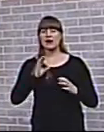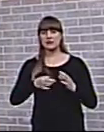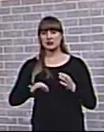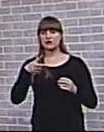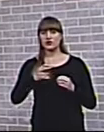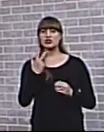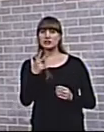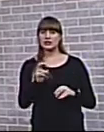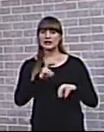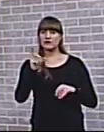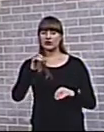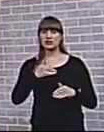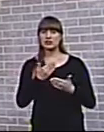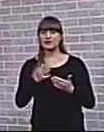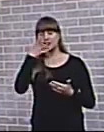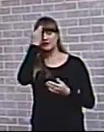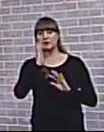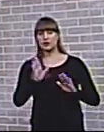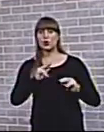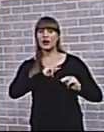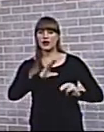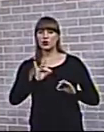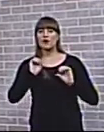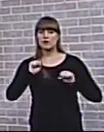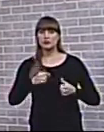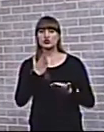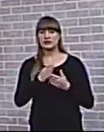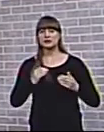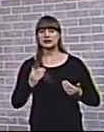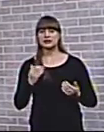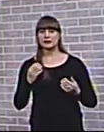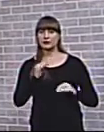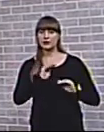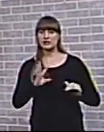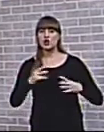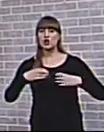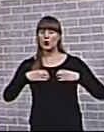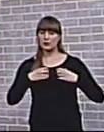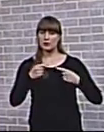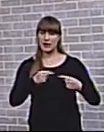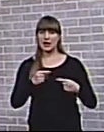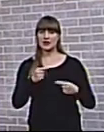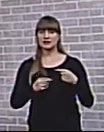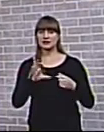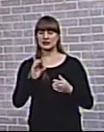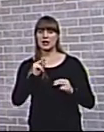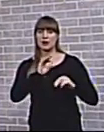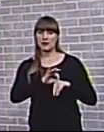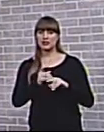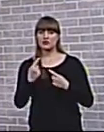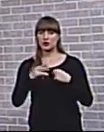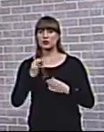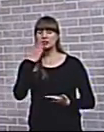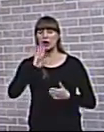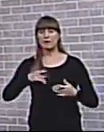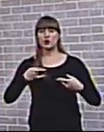2003-м врачи советовали забыть не только о карьере, но и о возможности иметь детей. Но борясь с болезнью, Ирина вернулась на лед, а потом и родила.